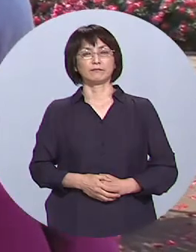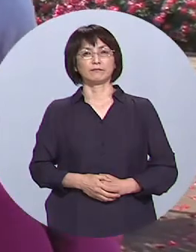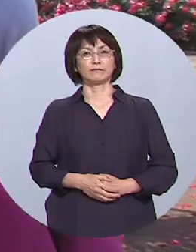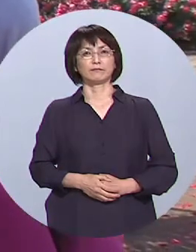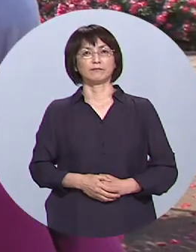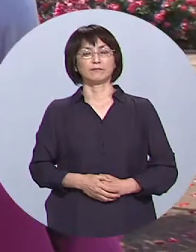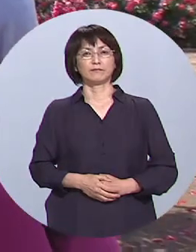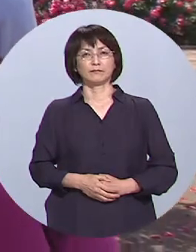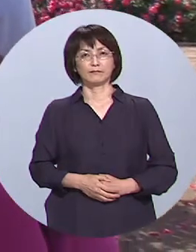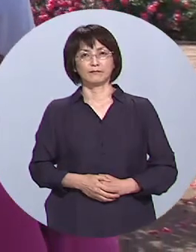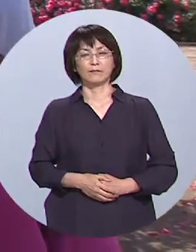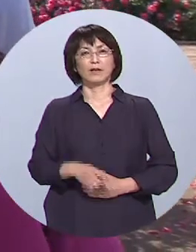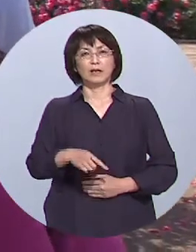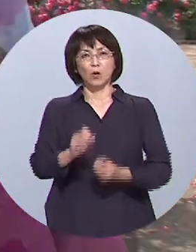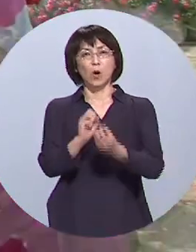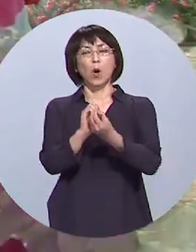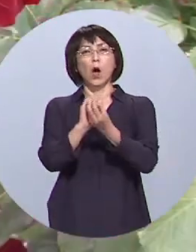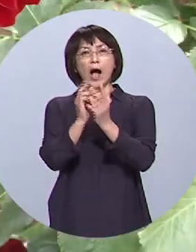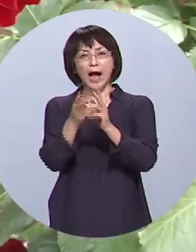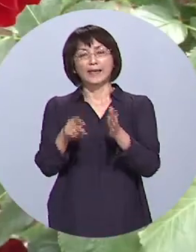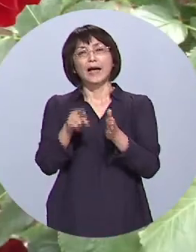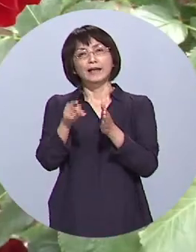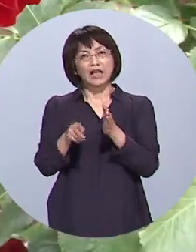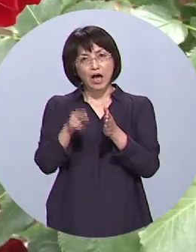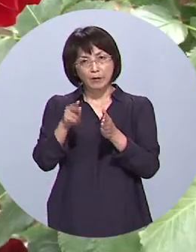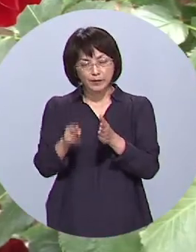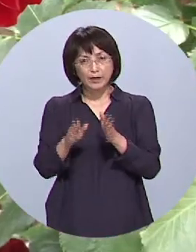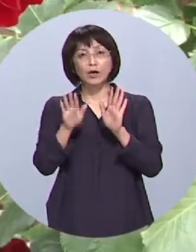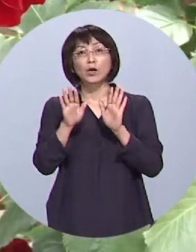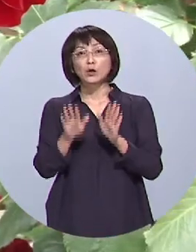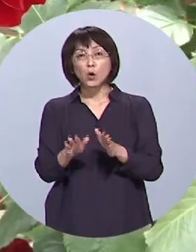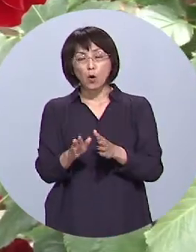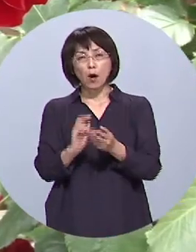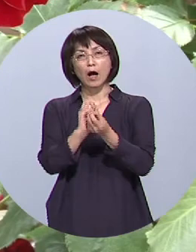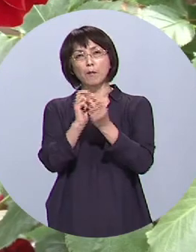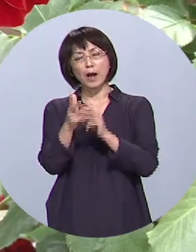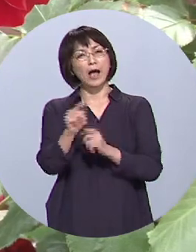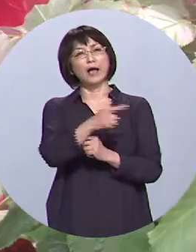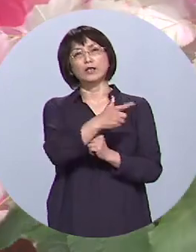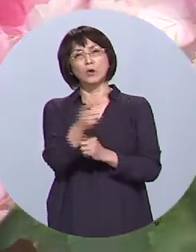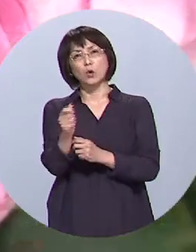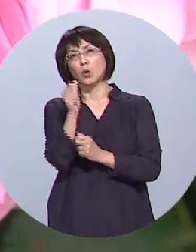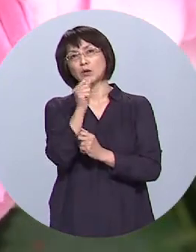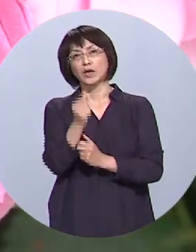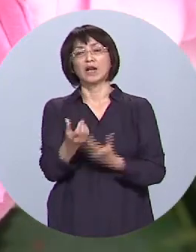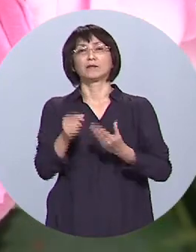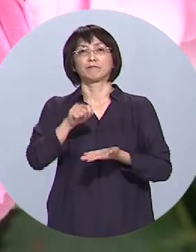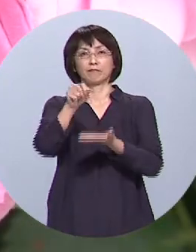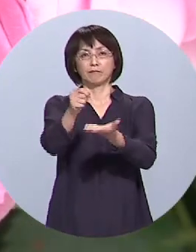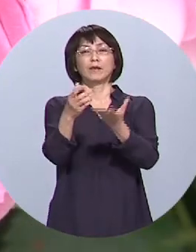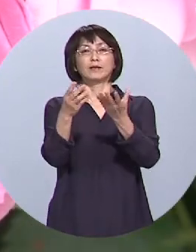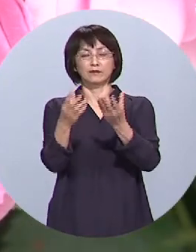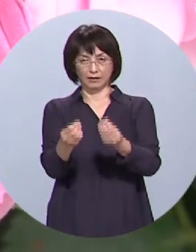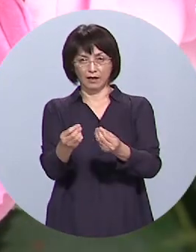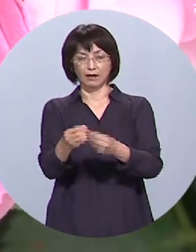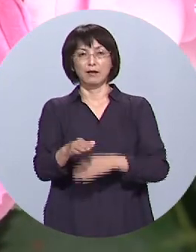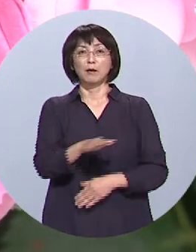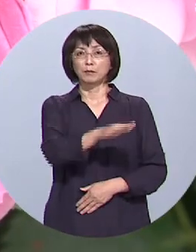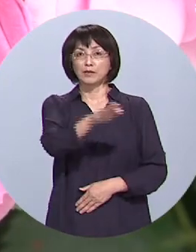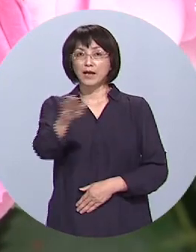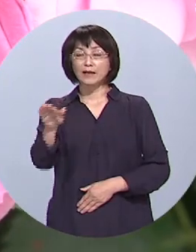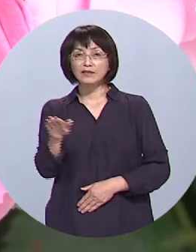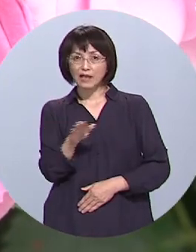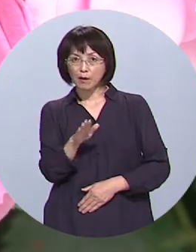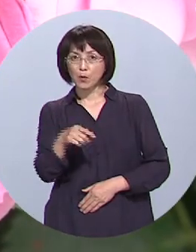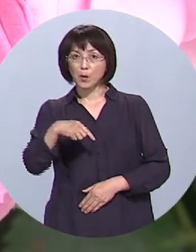さて行こう花旅、今回はいろいろなバラを探して旅をしました。 皆さんも綺麗な花を求めて